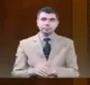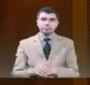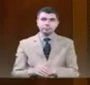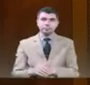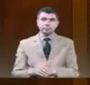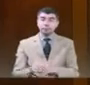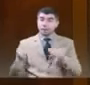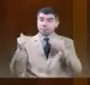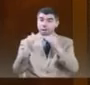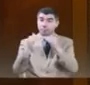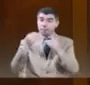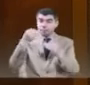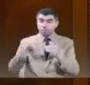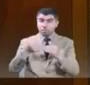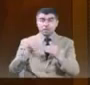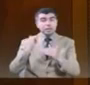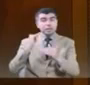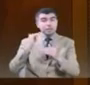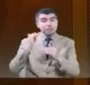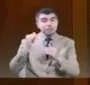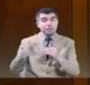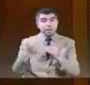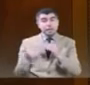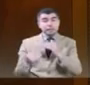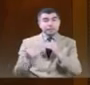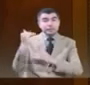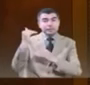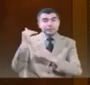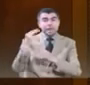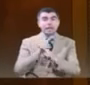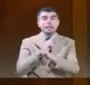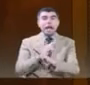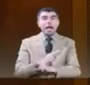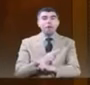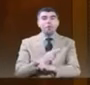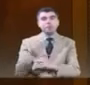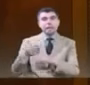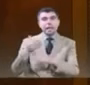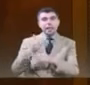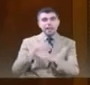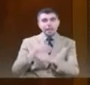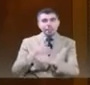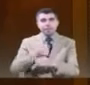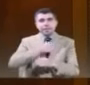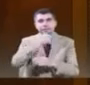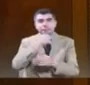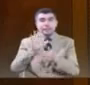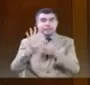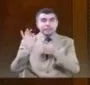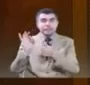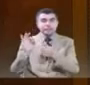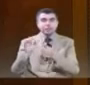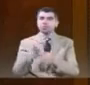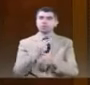وبهذا الخصوص لا بد من الإشارة إلى أن الرفع من سن الإحالة على التقاعد يبقى من أهم إجراءات إصلاح